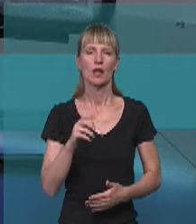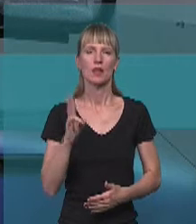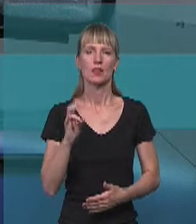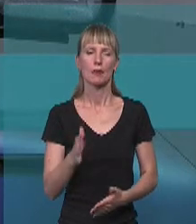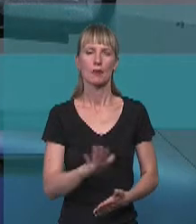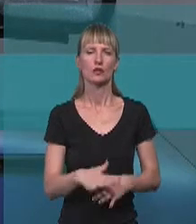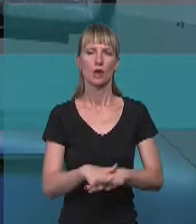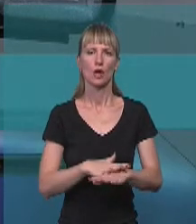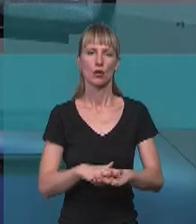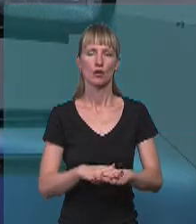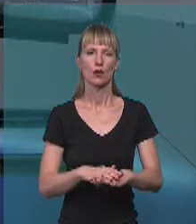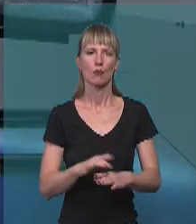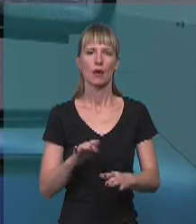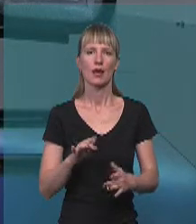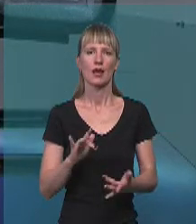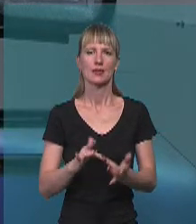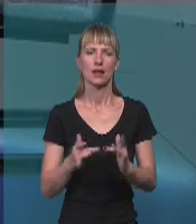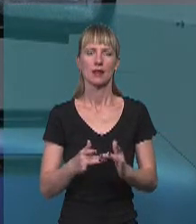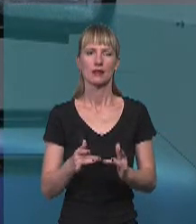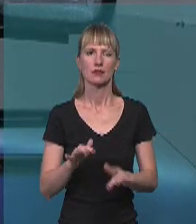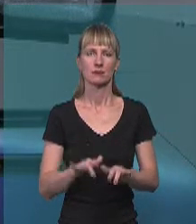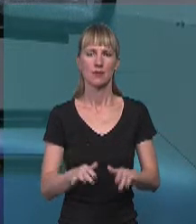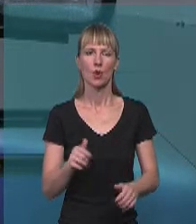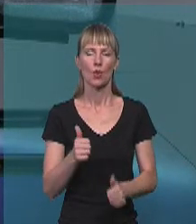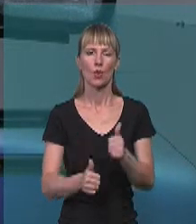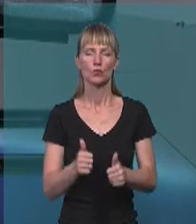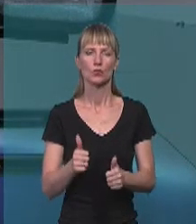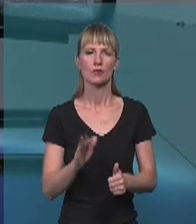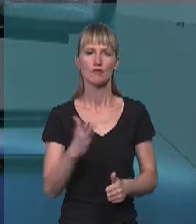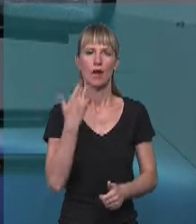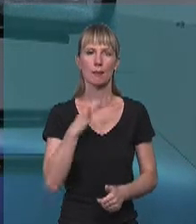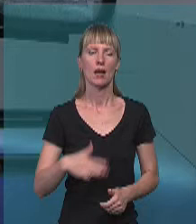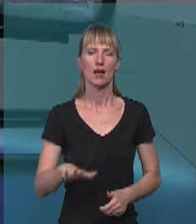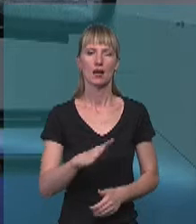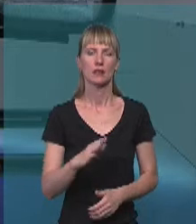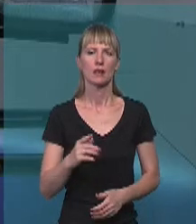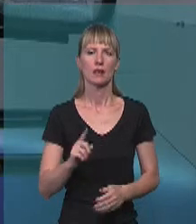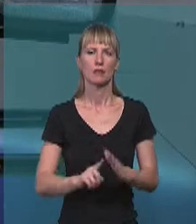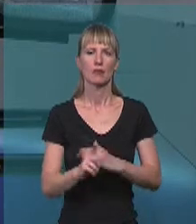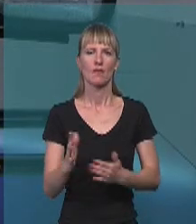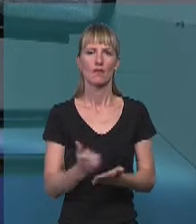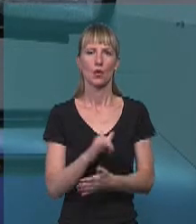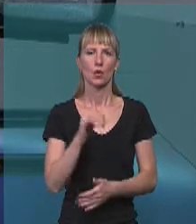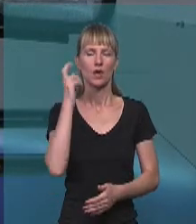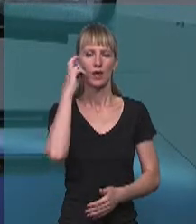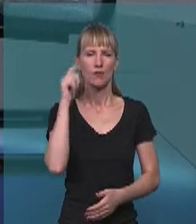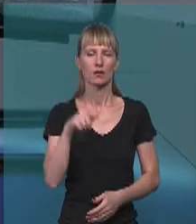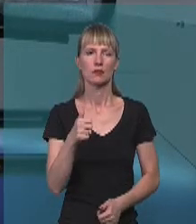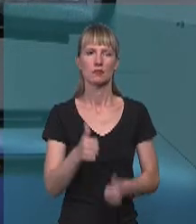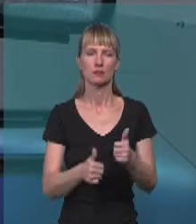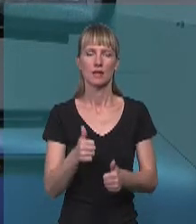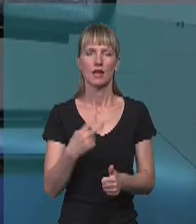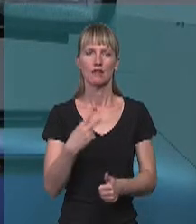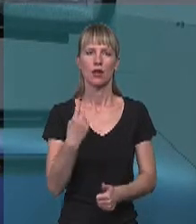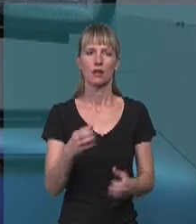IT-конкурсі в Америці. Але спочатку вони перемогли на загальнонаціональному рівні в Києві, і взагалом там змагалася 21 команда